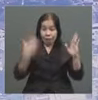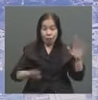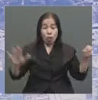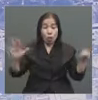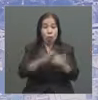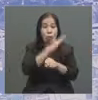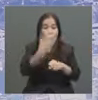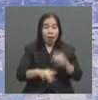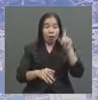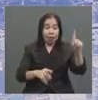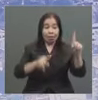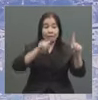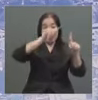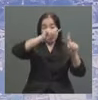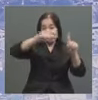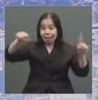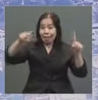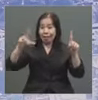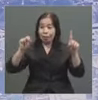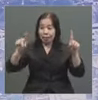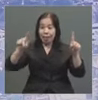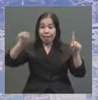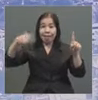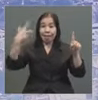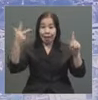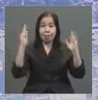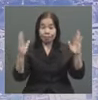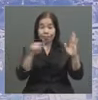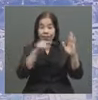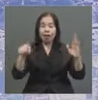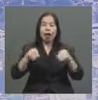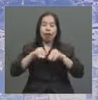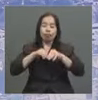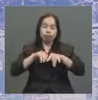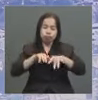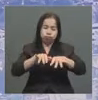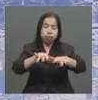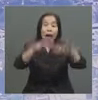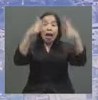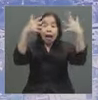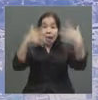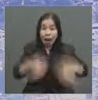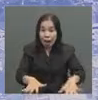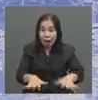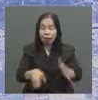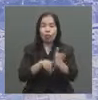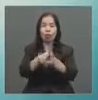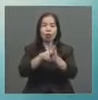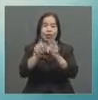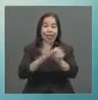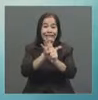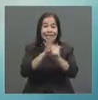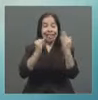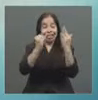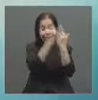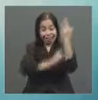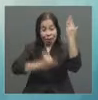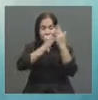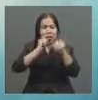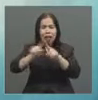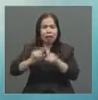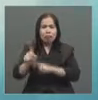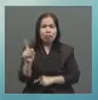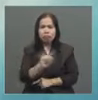ดือนตั้งแต่1มีนาถึง31มีนาเรามีการแพร่ระบาดไปแล้วของจังหวัดต่างๆในประเทศเป็นอย่าง